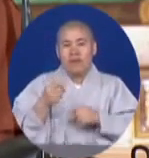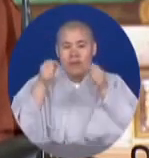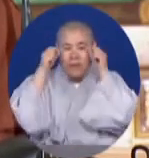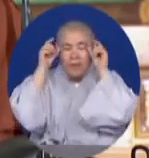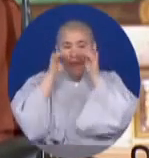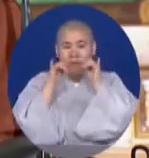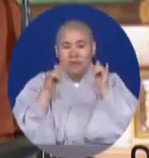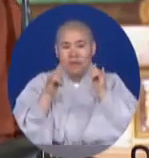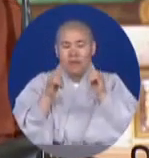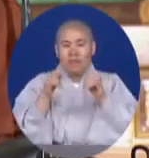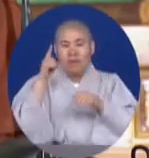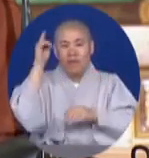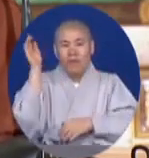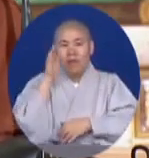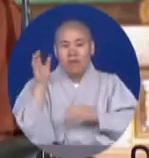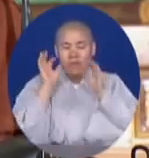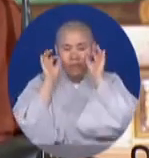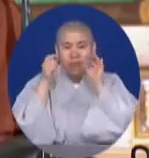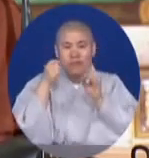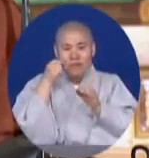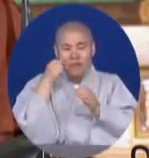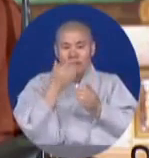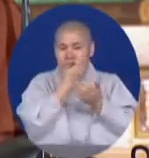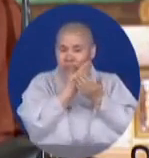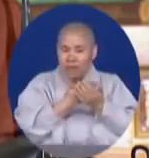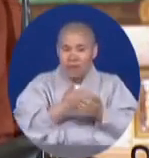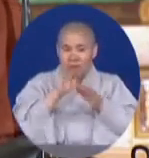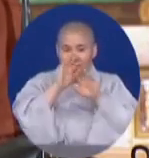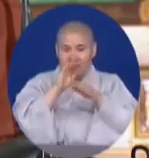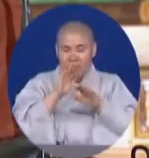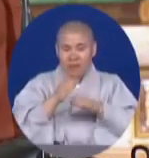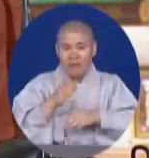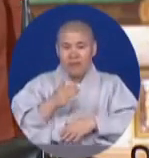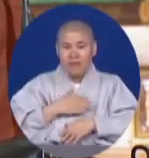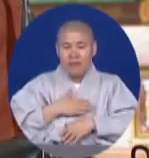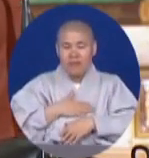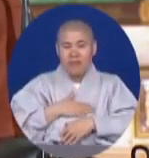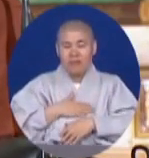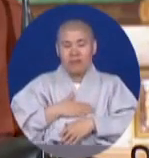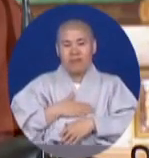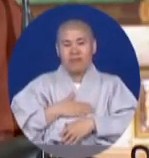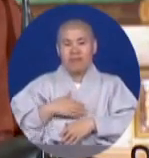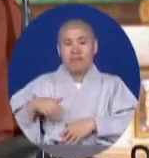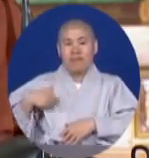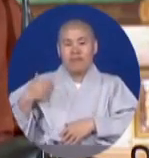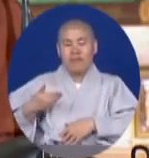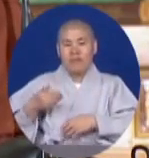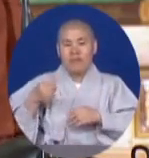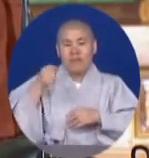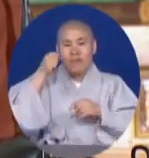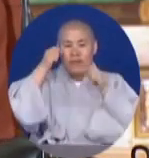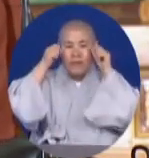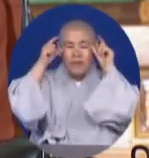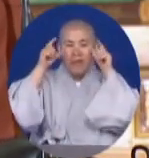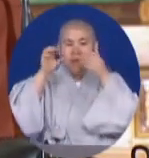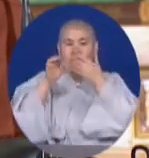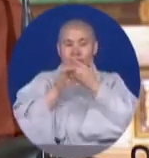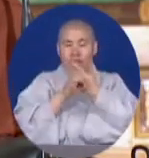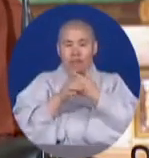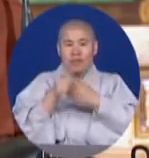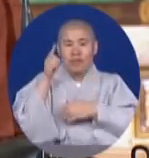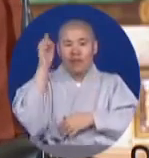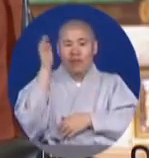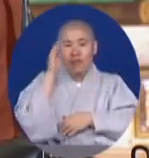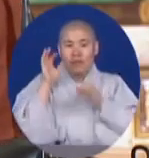중요한 법문인데 그 당시 몰랐어요. 깨달은 사람은 허공 못 봅니다. 미해 가지고